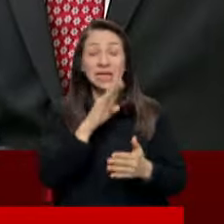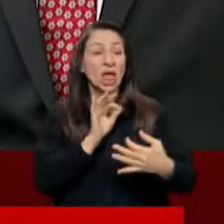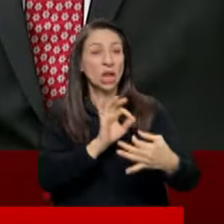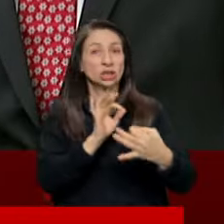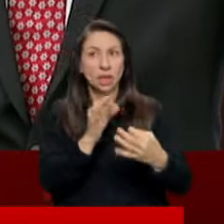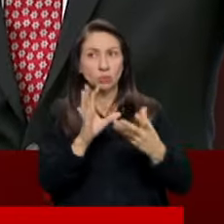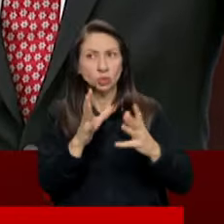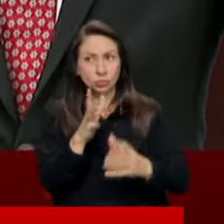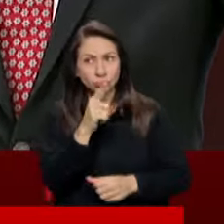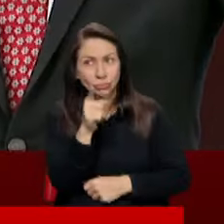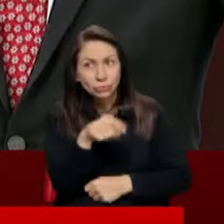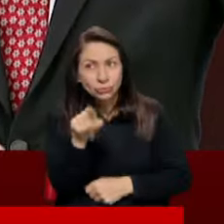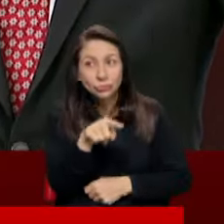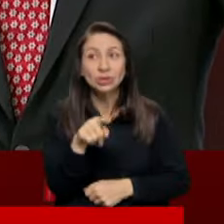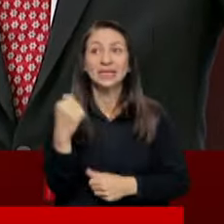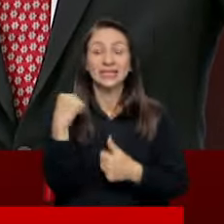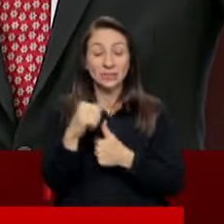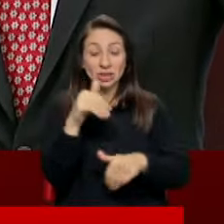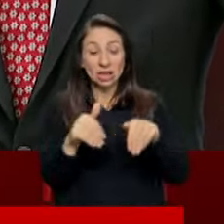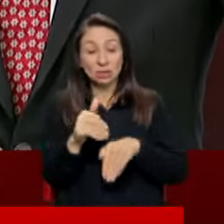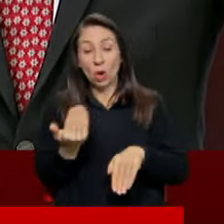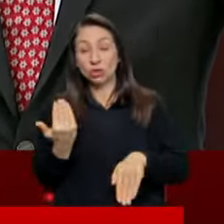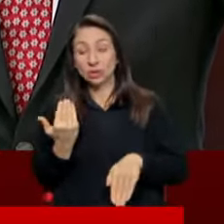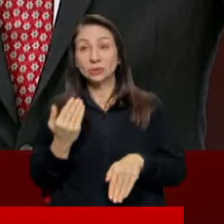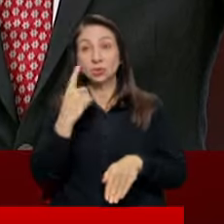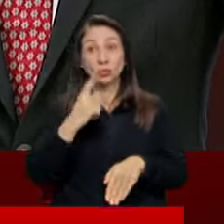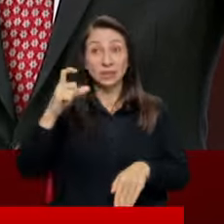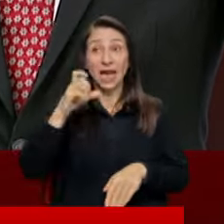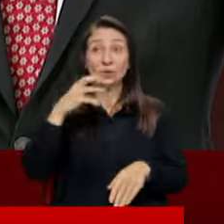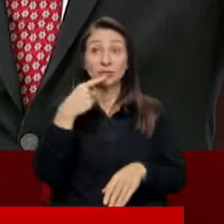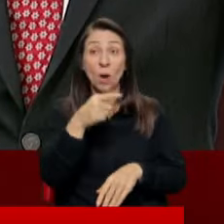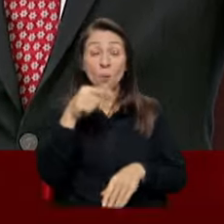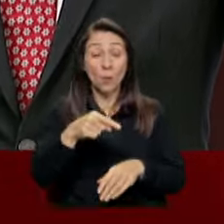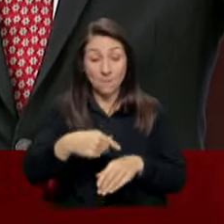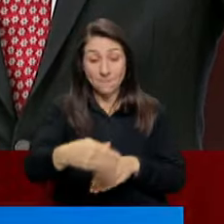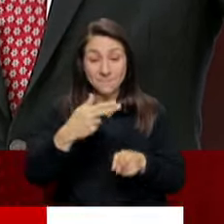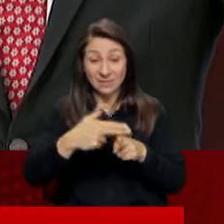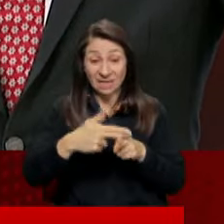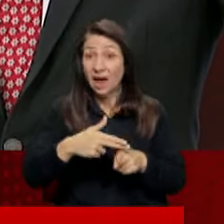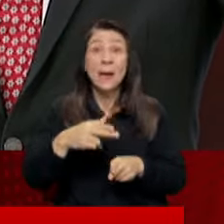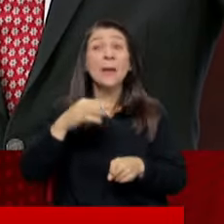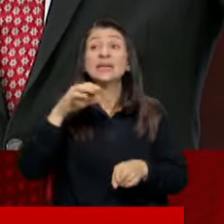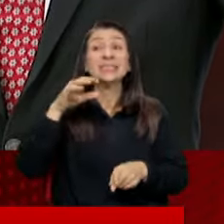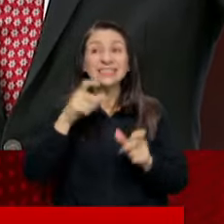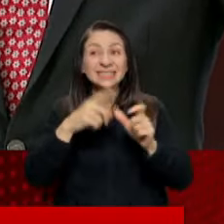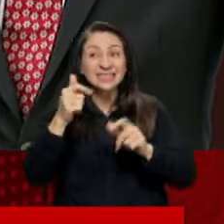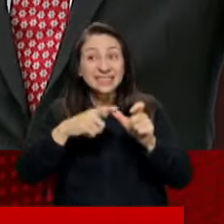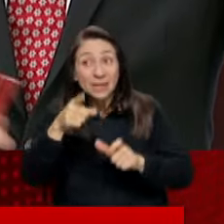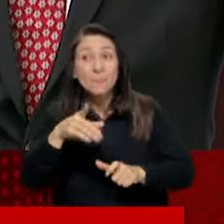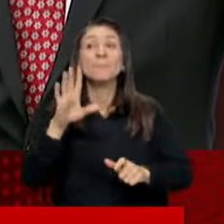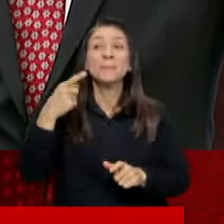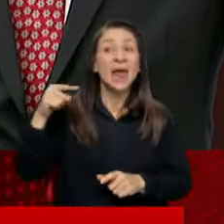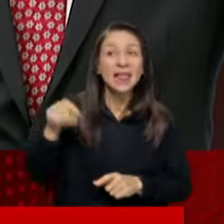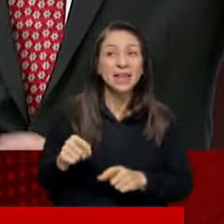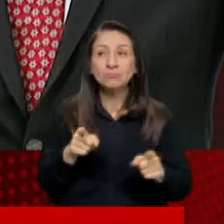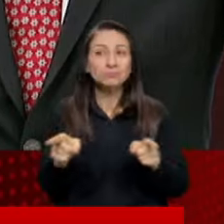çok gergindi. Hatta yine bir seçim arifesindeydik. Cumhurbaşkanı Erdoğan demişti ki bu pazar günü Sisi mi diyeceğiz, Binali Yıldırım mı diyeceğiz diyerek de